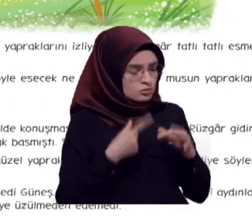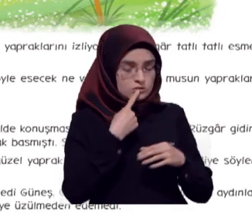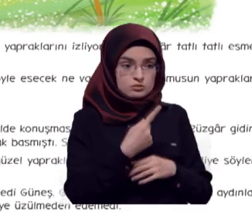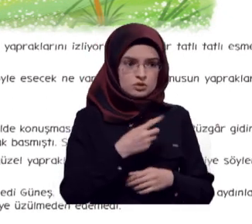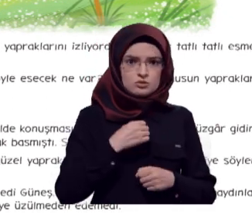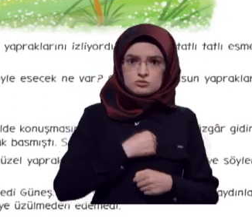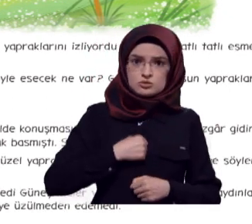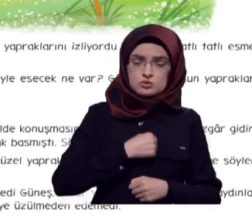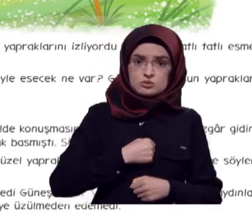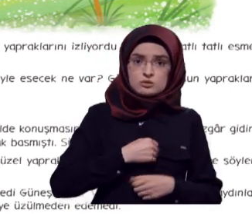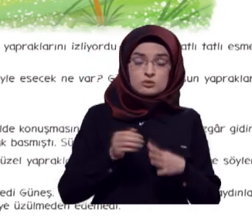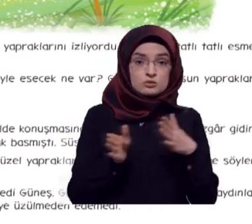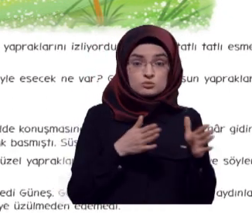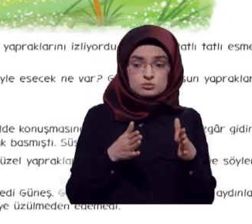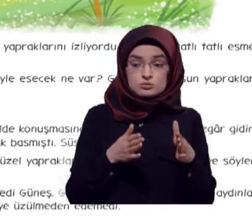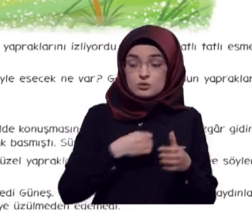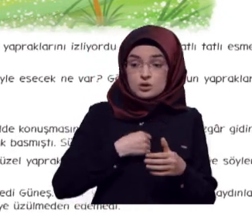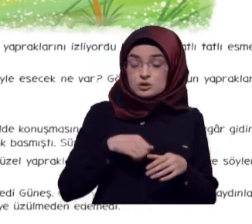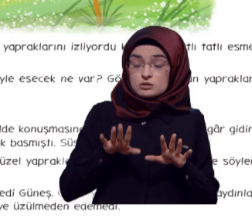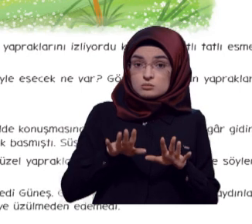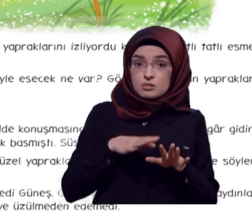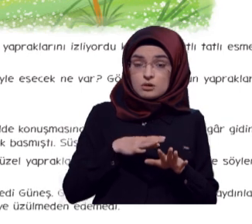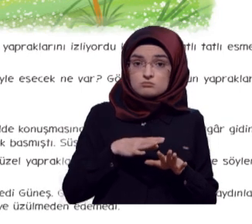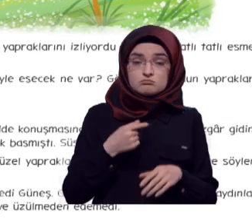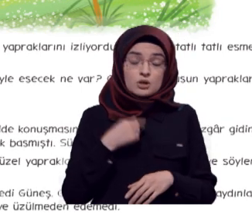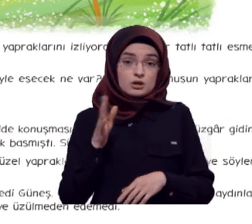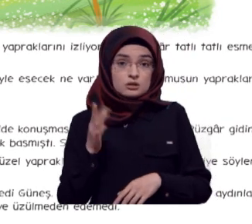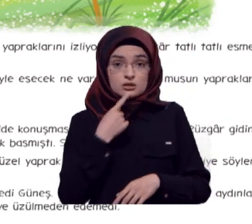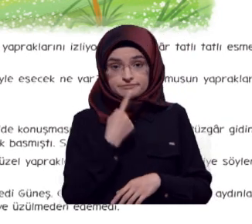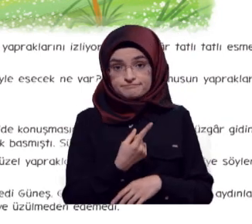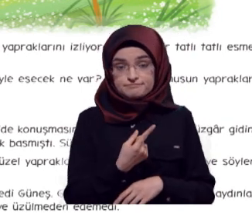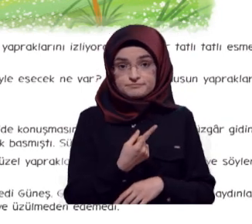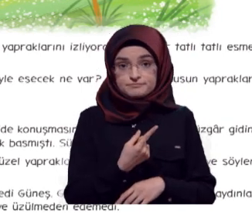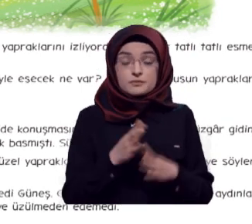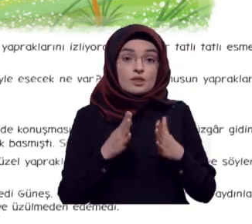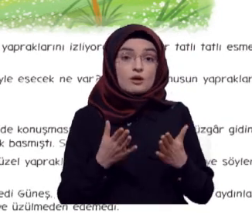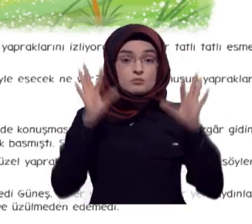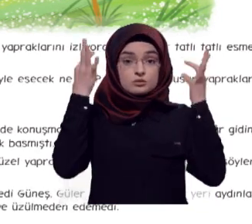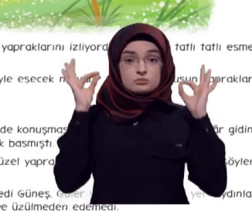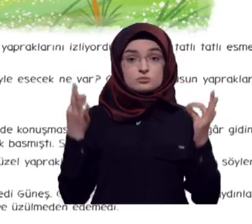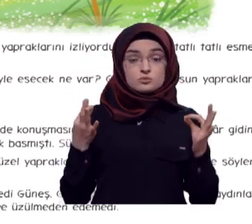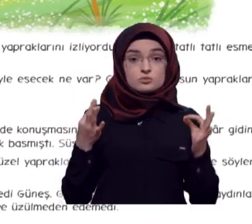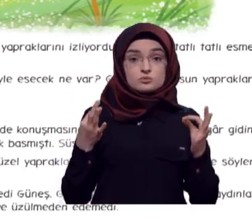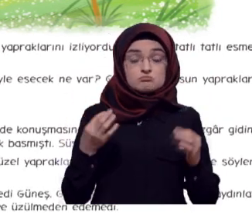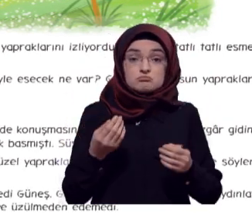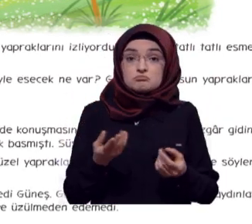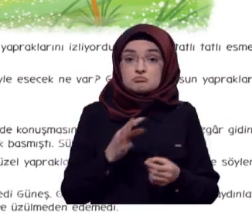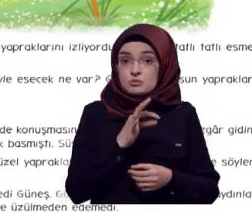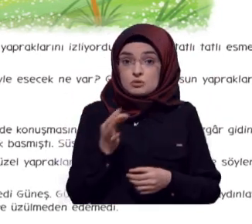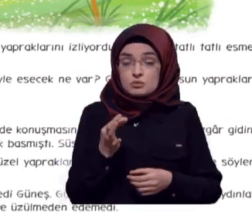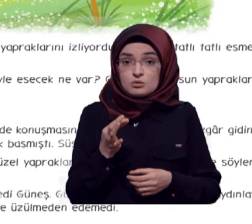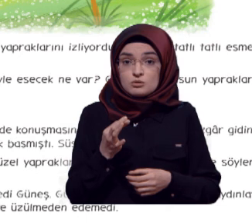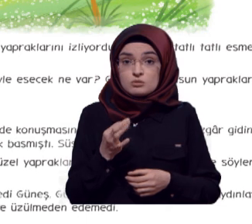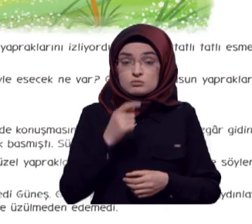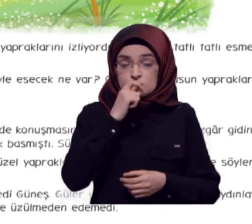diye çıkıştı. Rüzgar, "Kızma kızma, giderim ben." dedi. Ama Süslü'nün durduk yere sert bir